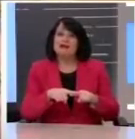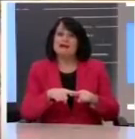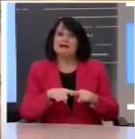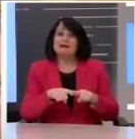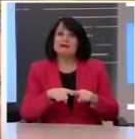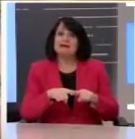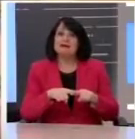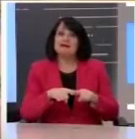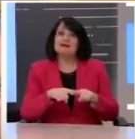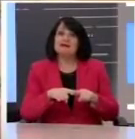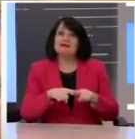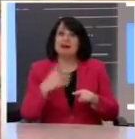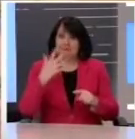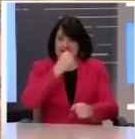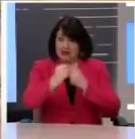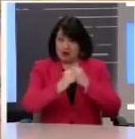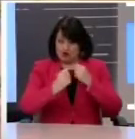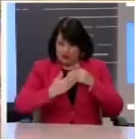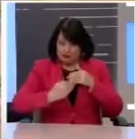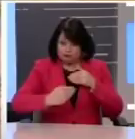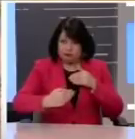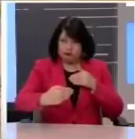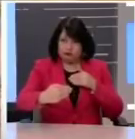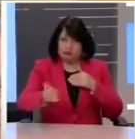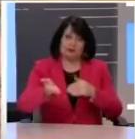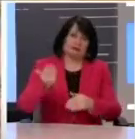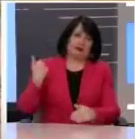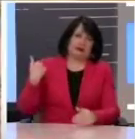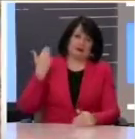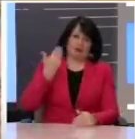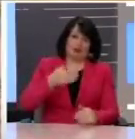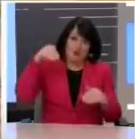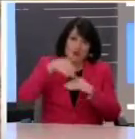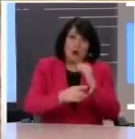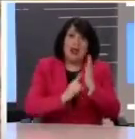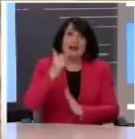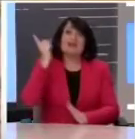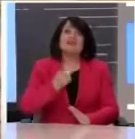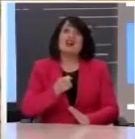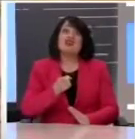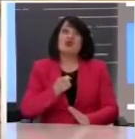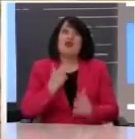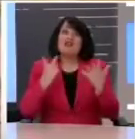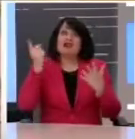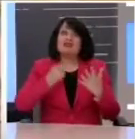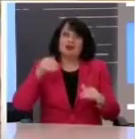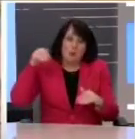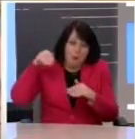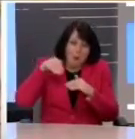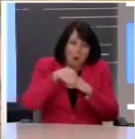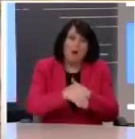5 συνεχόμενα έτη, είχε ύφεση, κάποια στιγμή έφτασε το 11%, 7%, χάσαμε